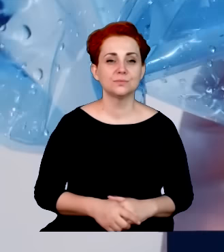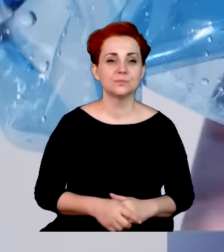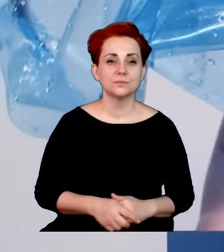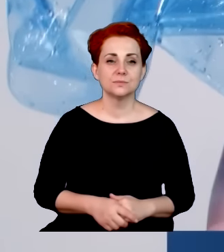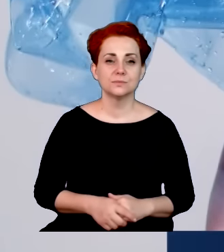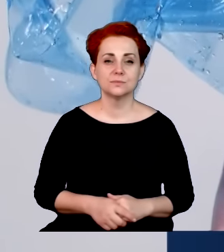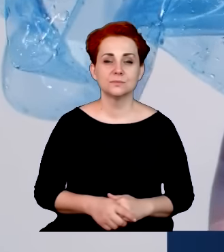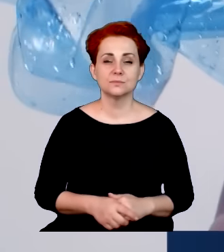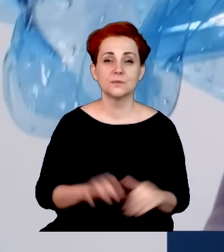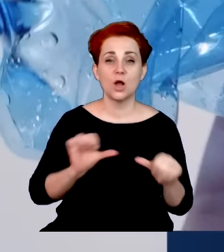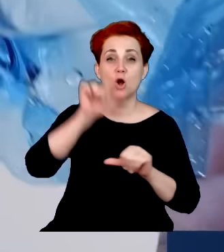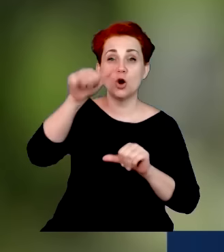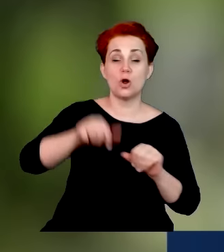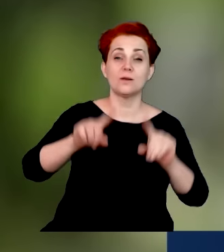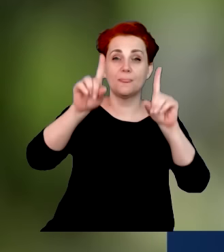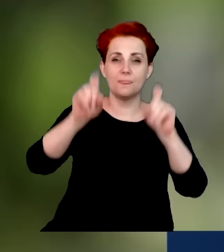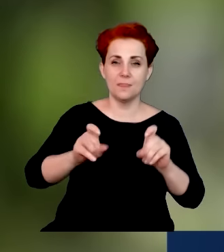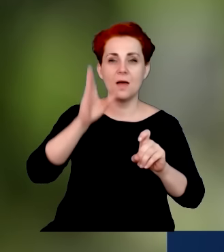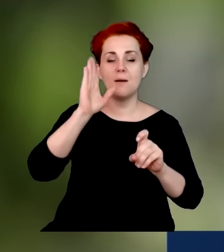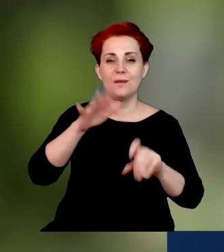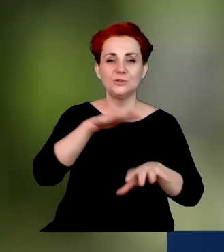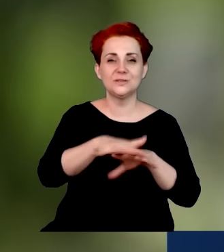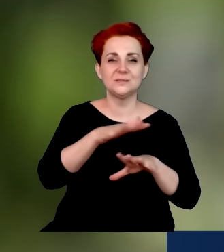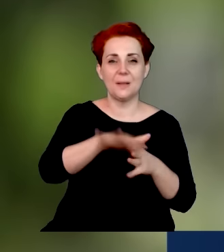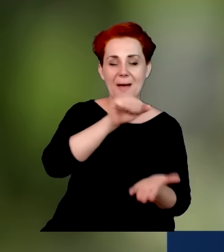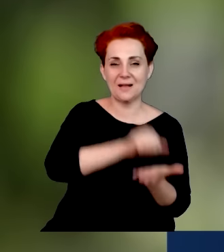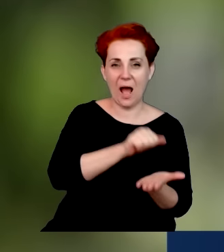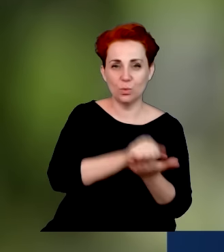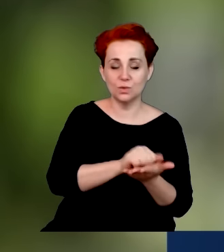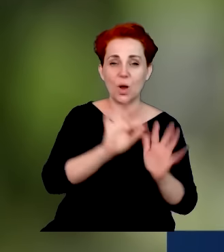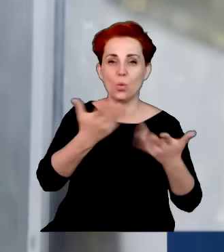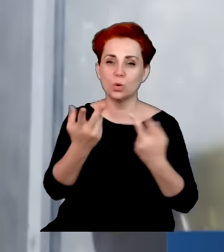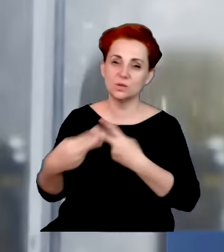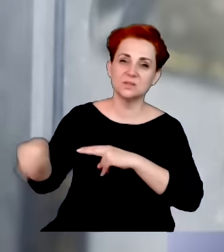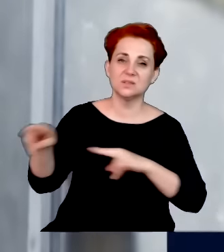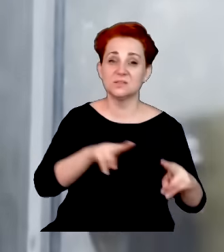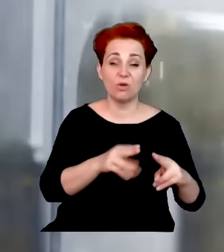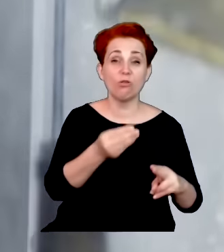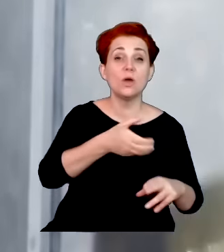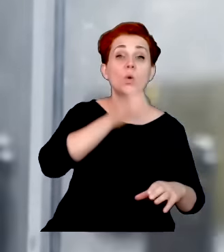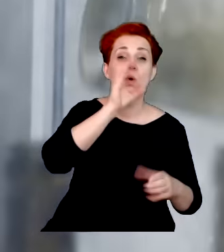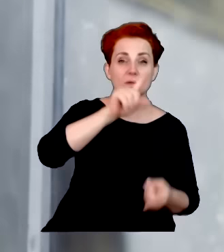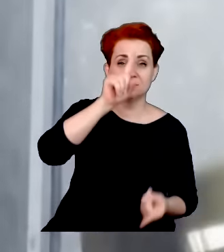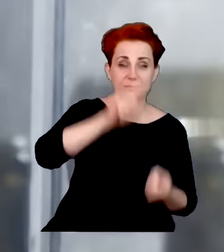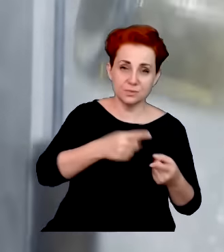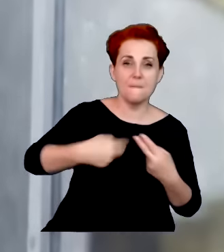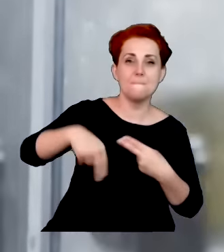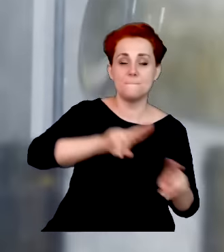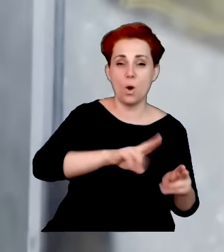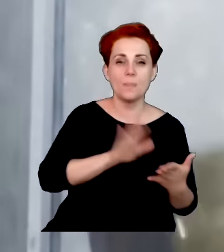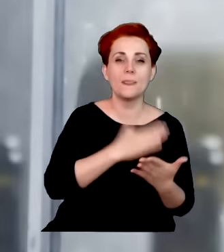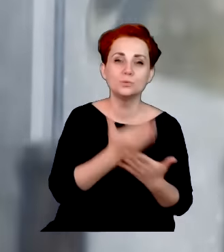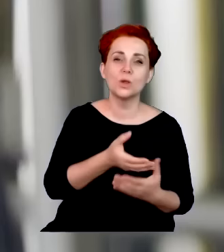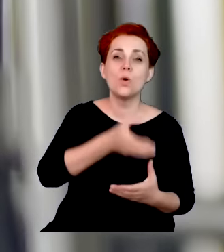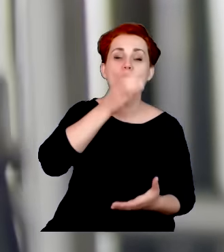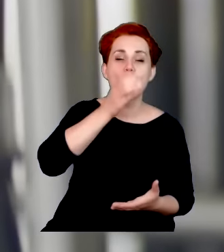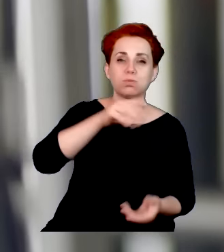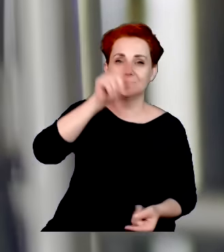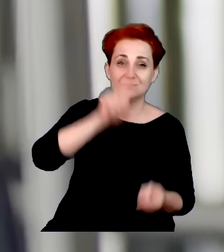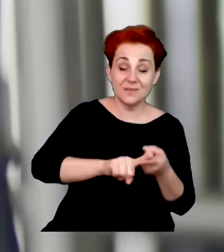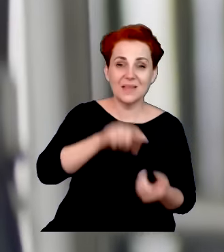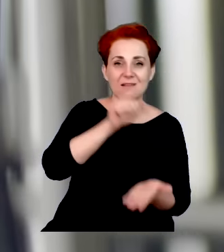Od przyszłego roku ma wystartować tzw. system kaucyjny, czyli zwrot opakowań po napojach. Konsumenci, kupując napój, zapłacą kaucję za